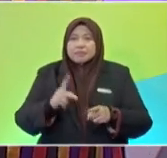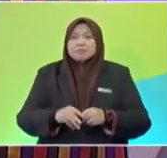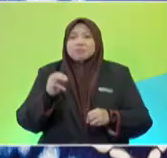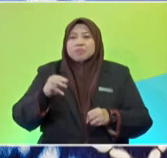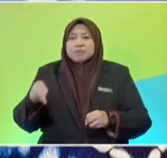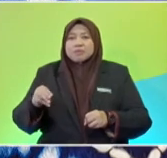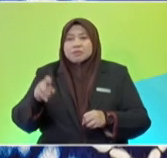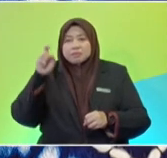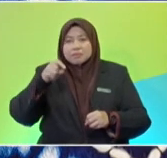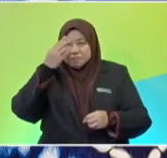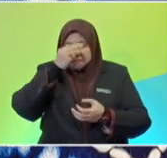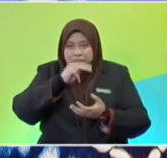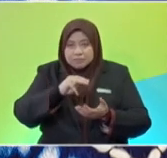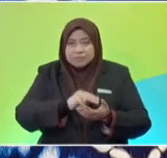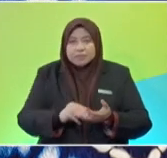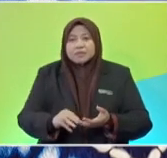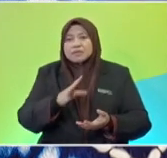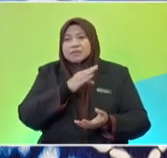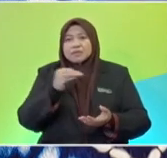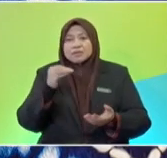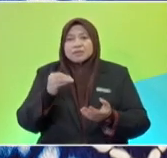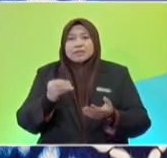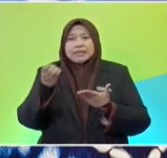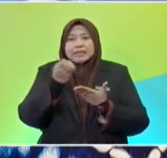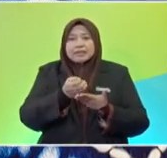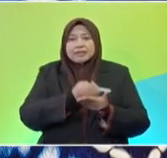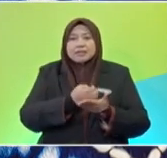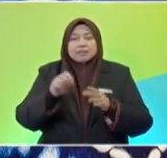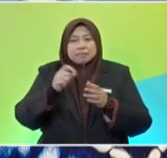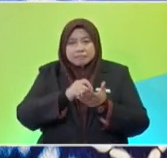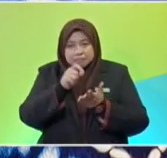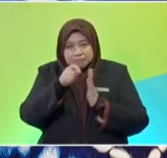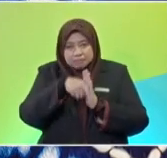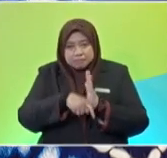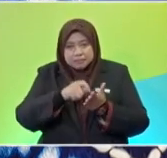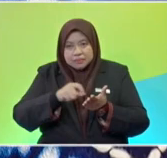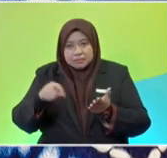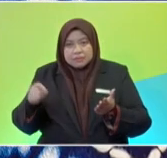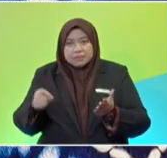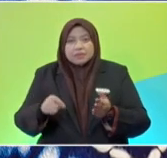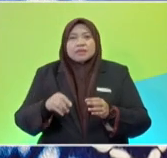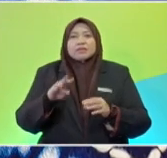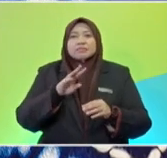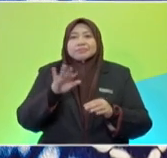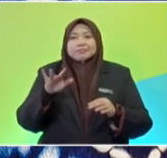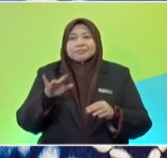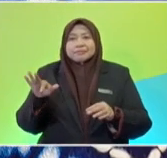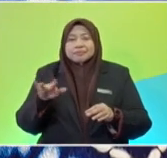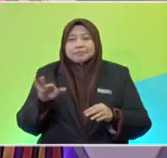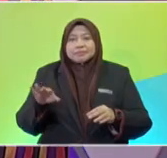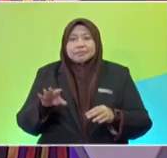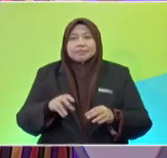belum memurni dan juga my editkan hasil penulisan dari pada aspek ejaan berdasarkan teks